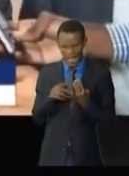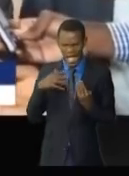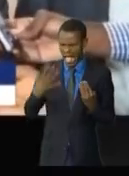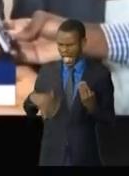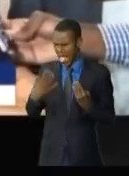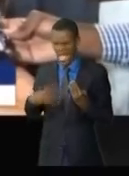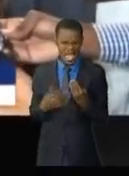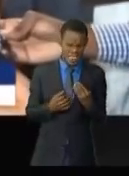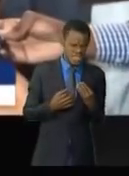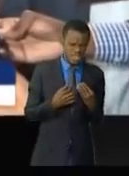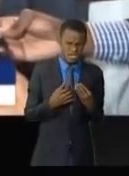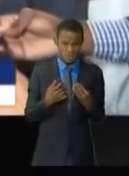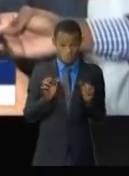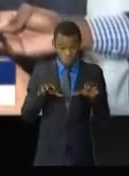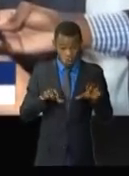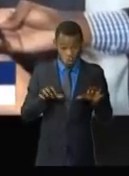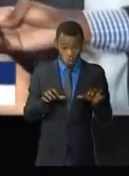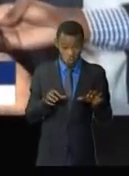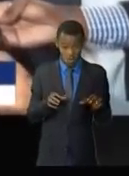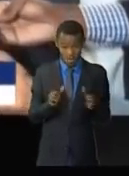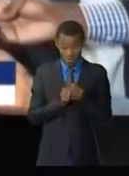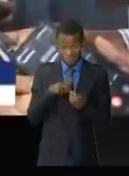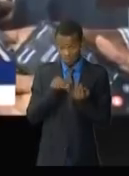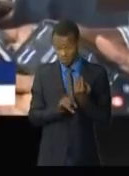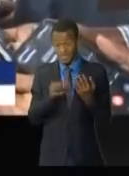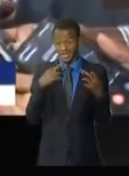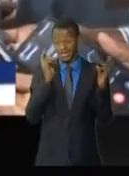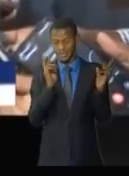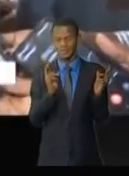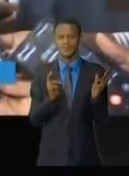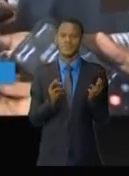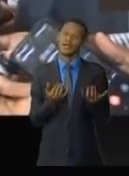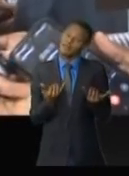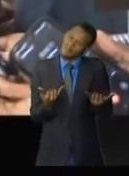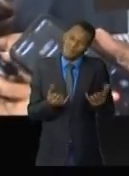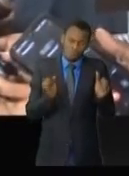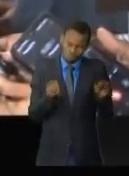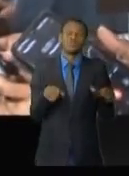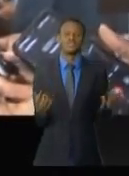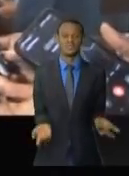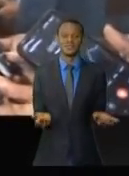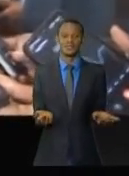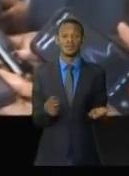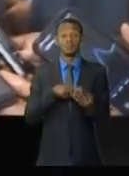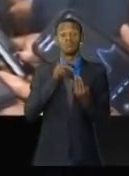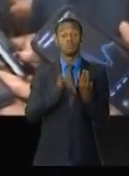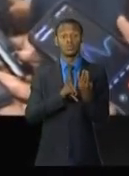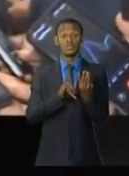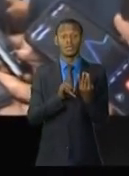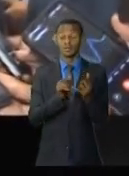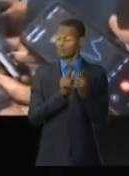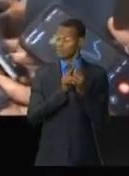République démocratique du Congo pouvait s'engager dans un projet comme celui-là. Et donc c'est un projet immense et gigantesque qui va